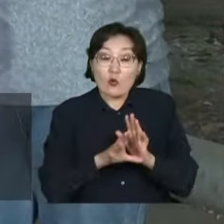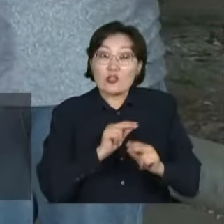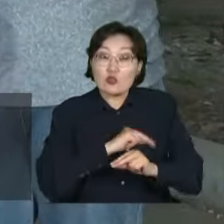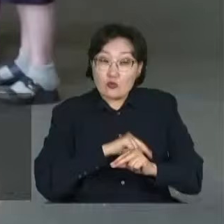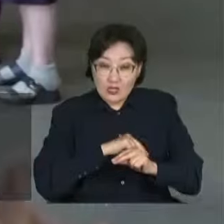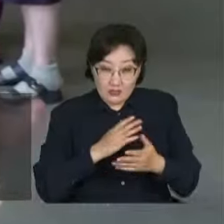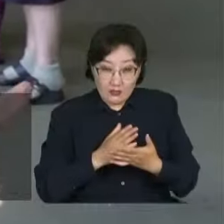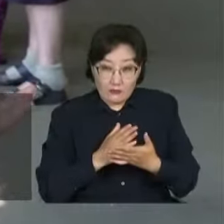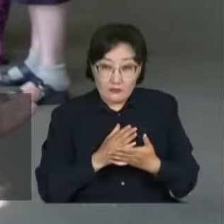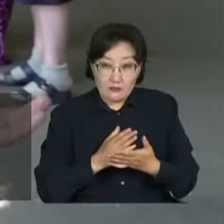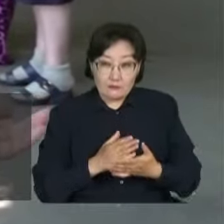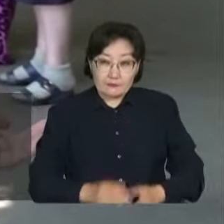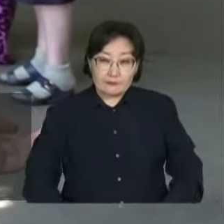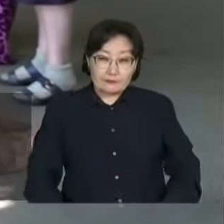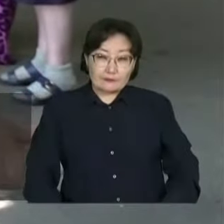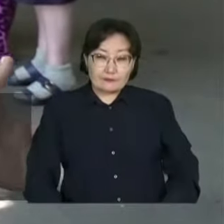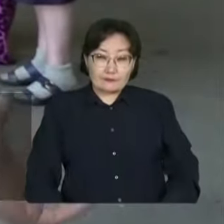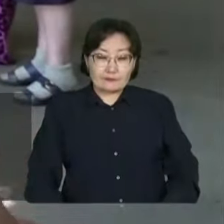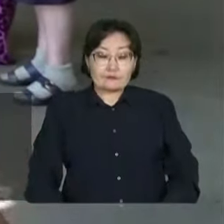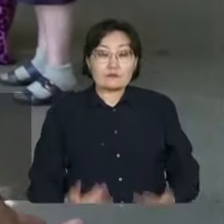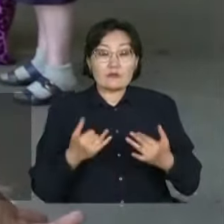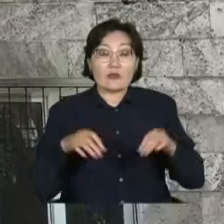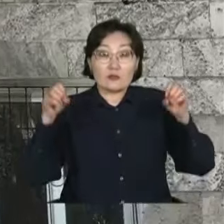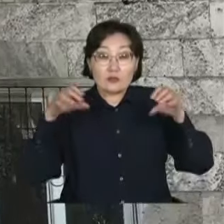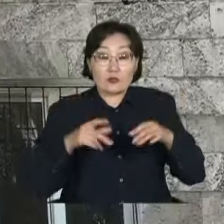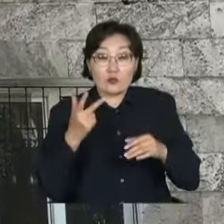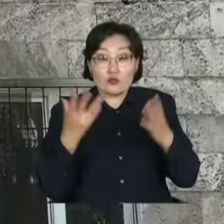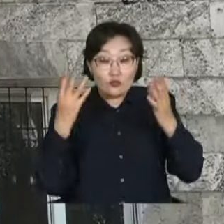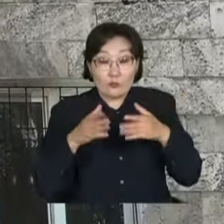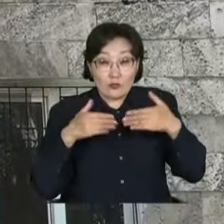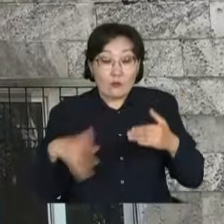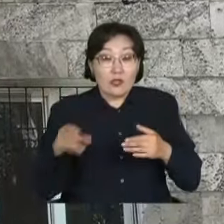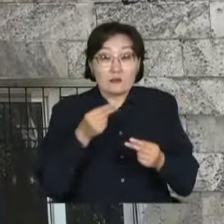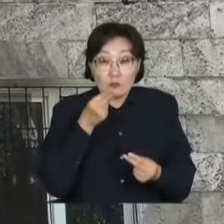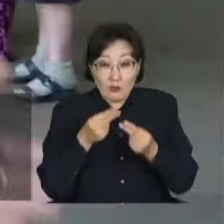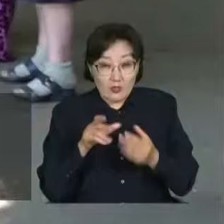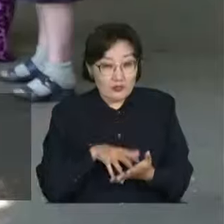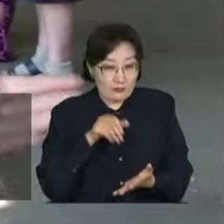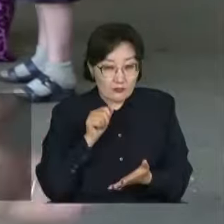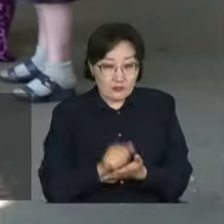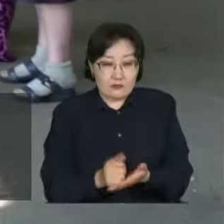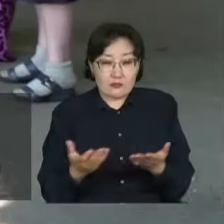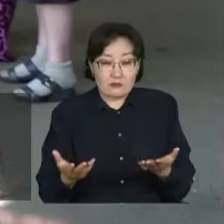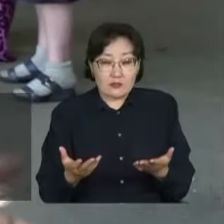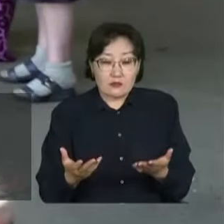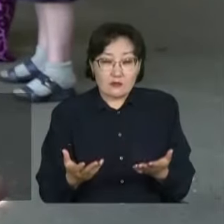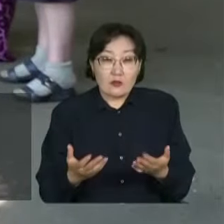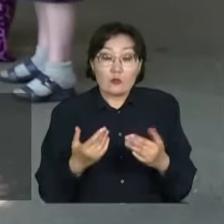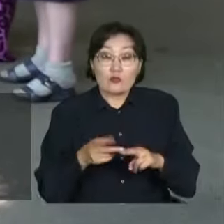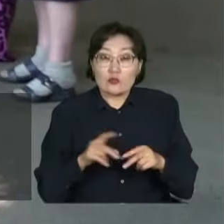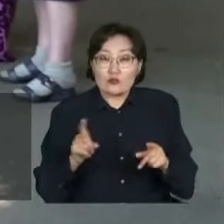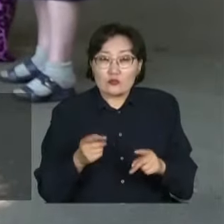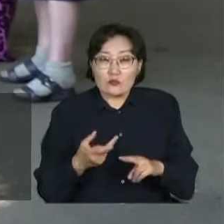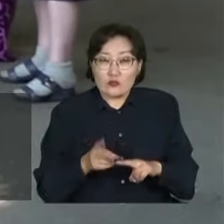жұмыс жасаймыз. У меня все продукты пропали. Жарық 3-ші күн қатарынан жоқ. Барлық тамағымыз, азық-түлік, ет бұзылып кетті. Бұл не